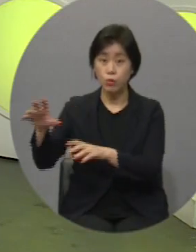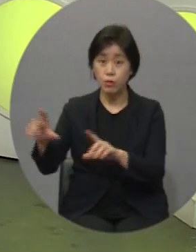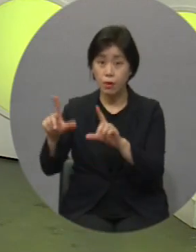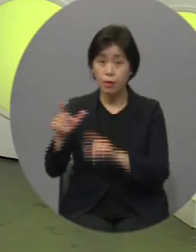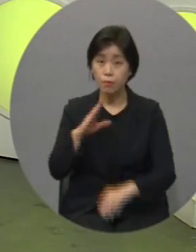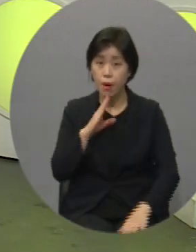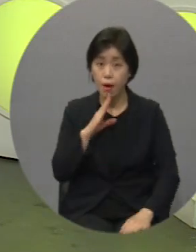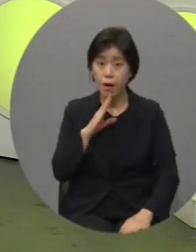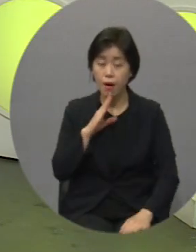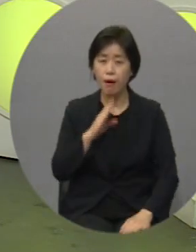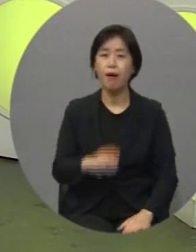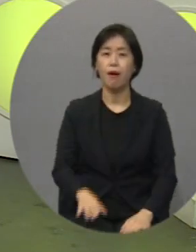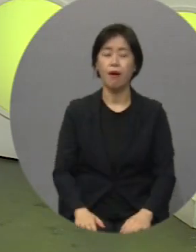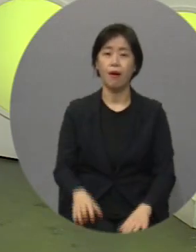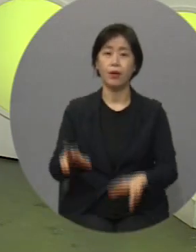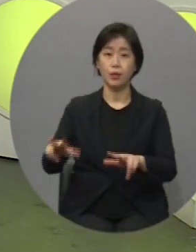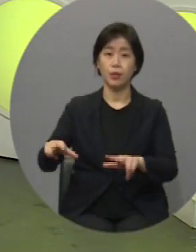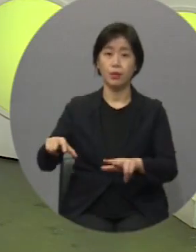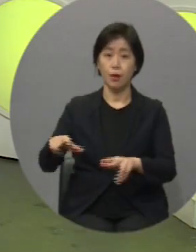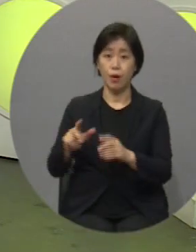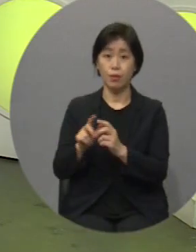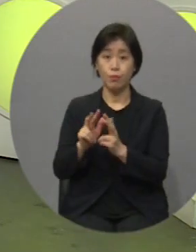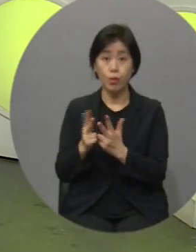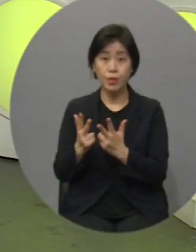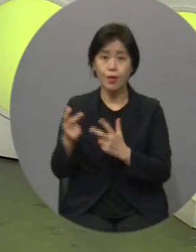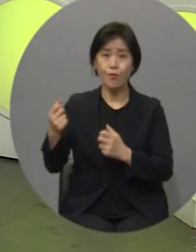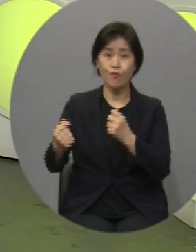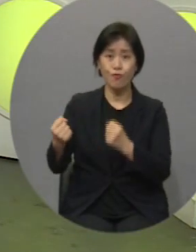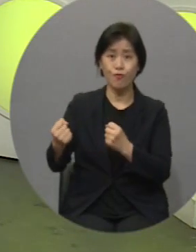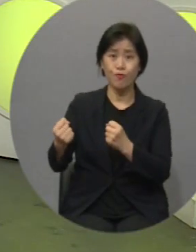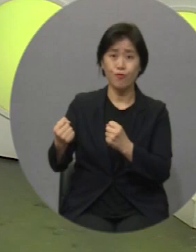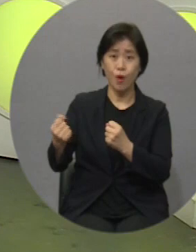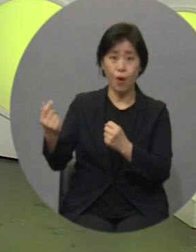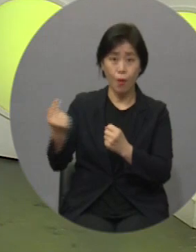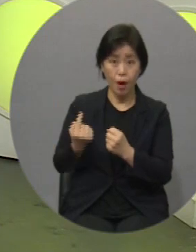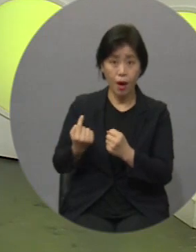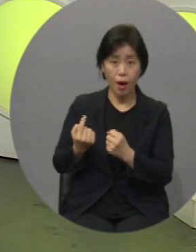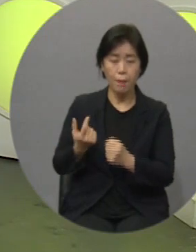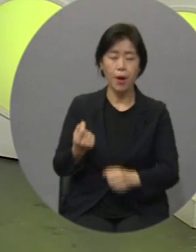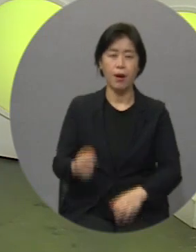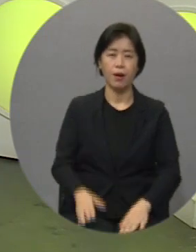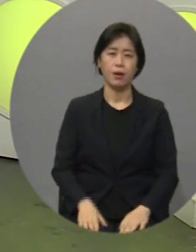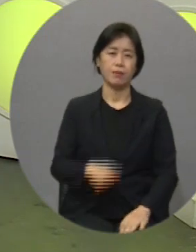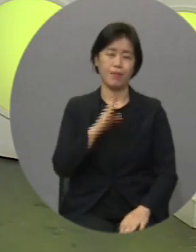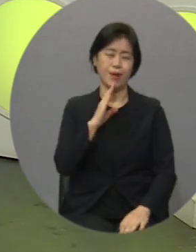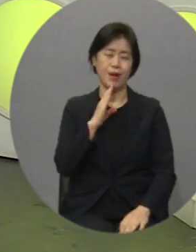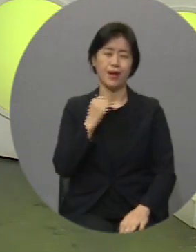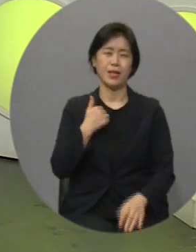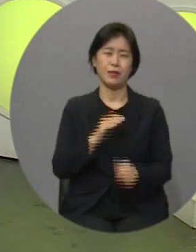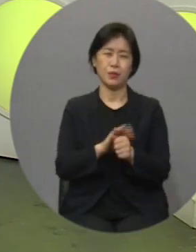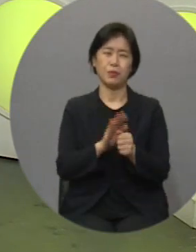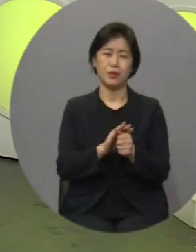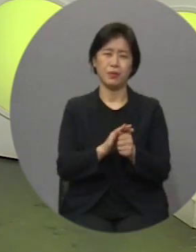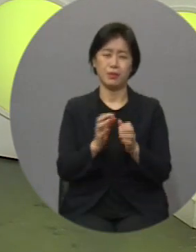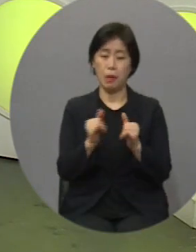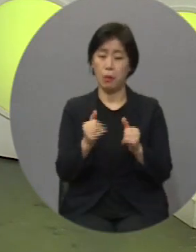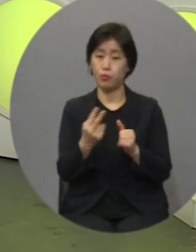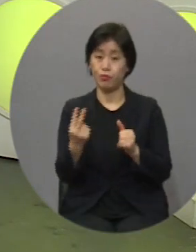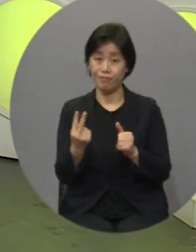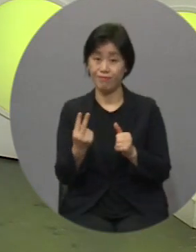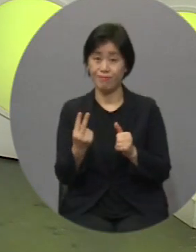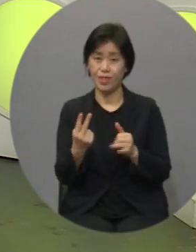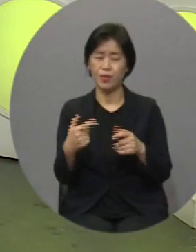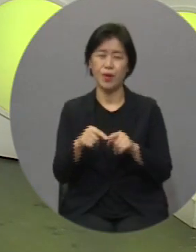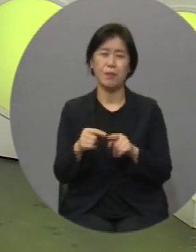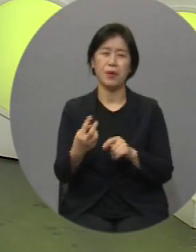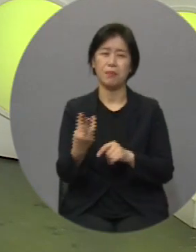네네. 지금 경주에서 자가 운전을 하고 오셨나요? 네, 우리 대표님이랑 매니저님이랑 같이. 아니, 시간이 얼마큼이나 소요가 돼요?